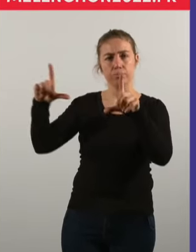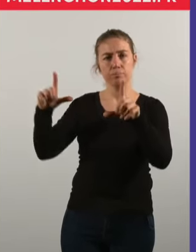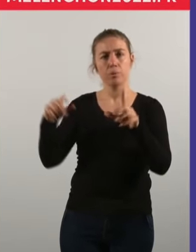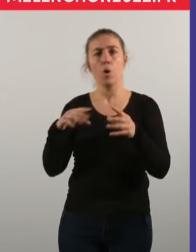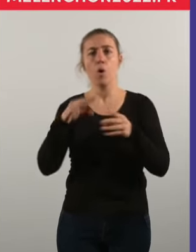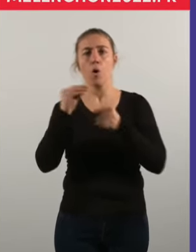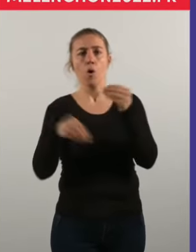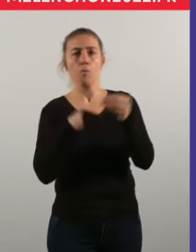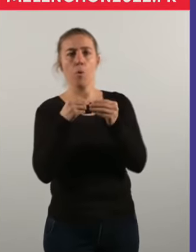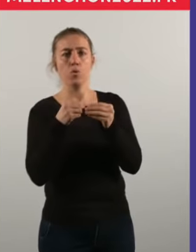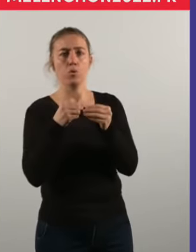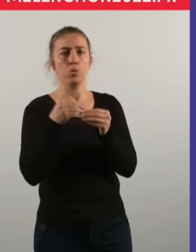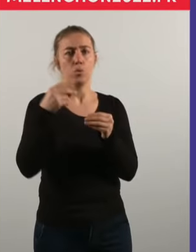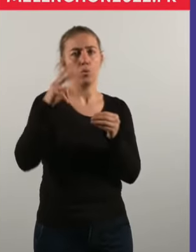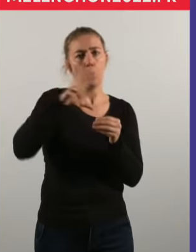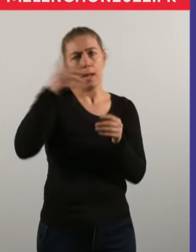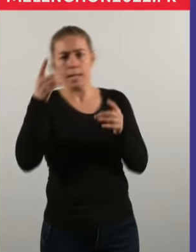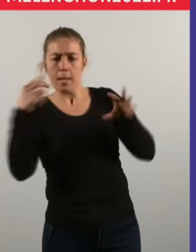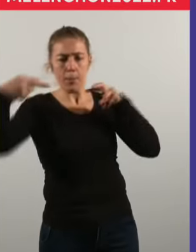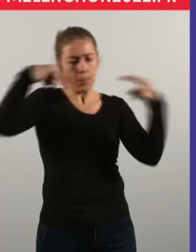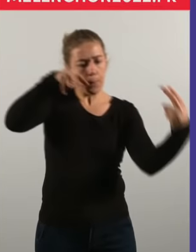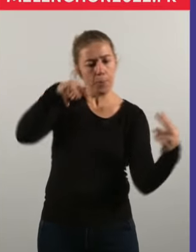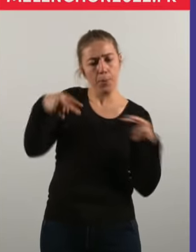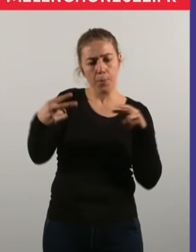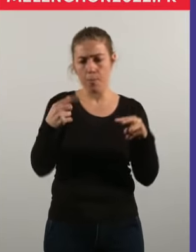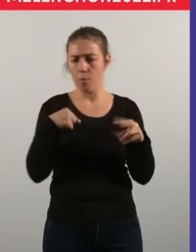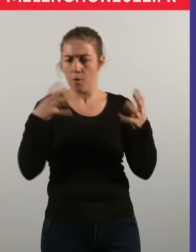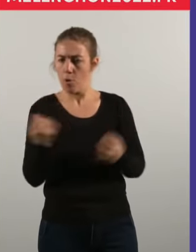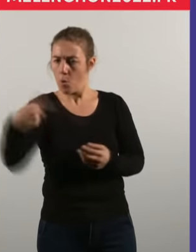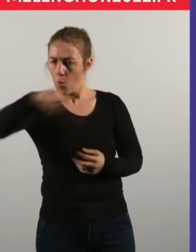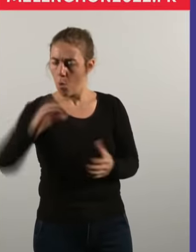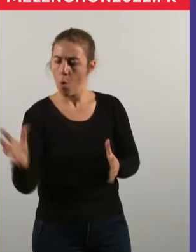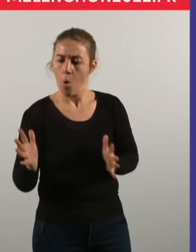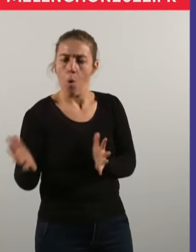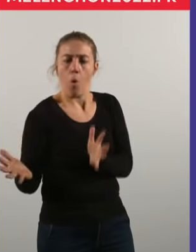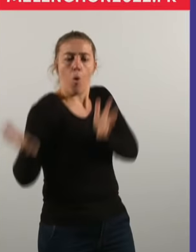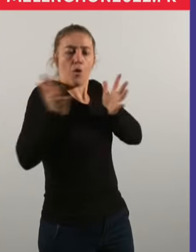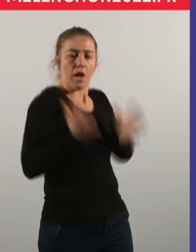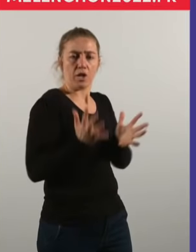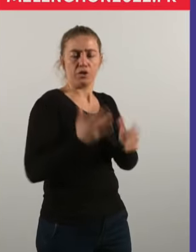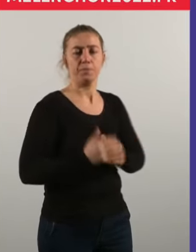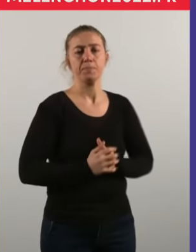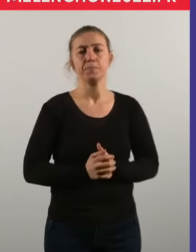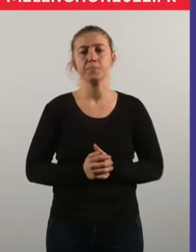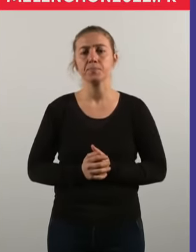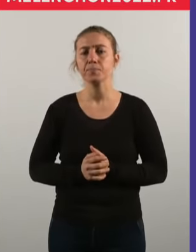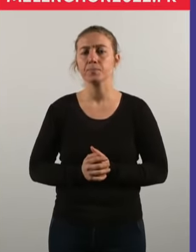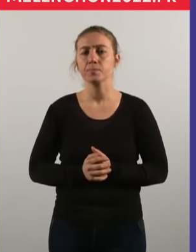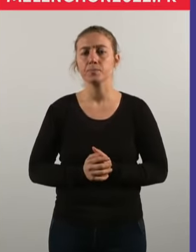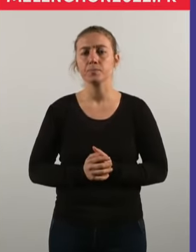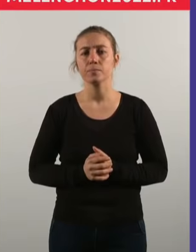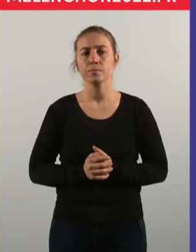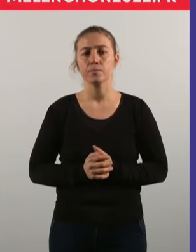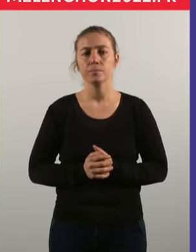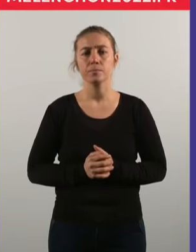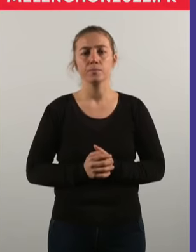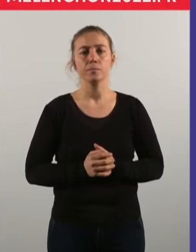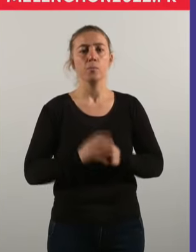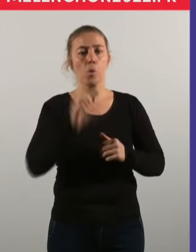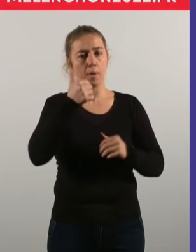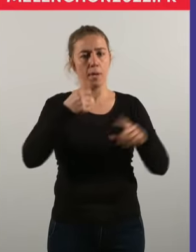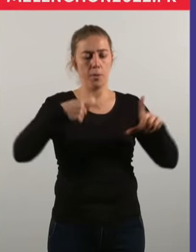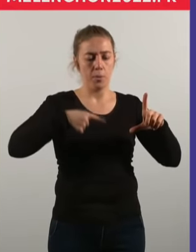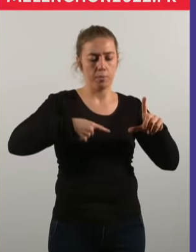trois dimensions dans lesquelles je vous appelle à vous engager fermement. Ce sera d'abord la